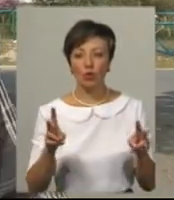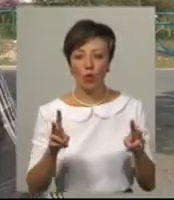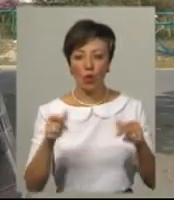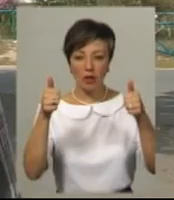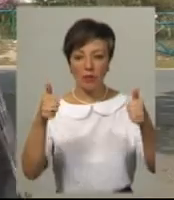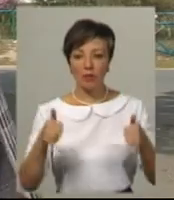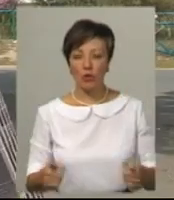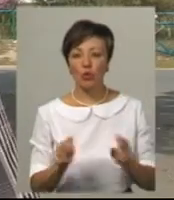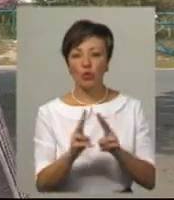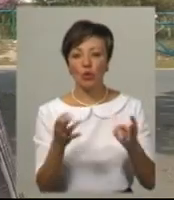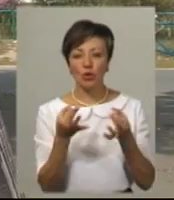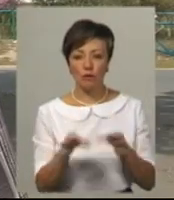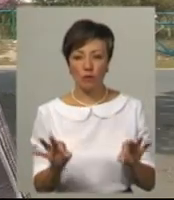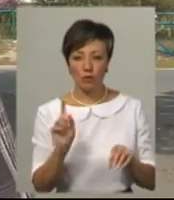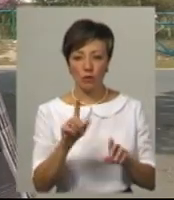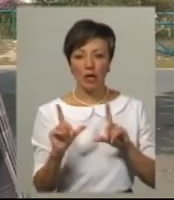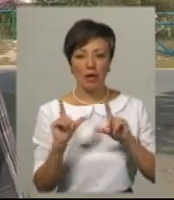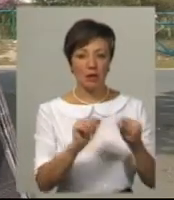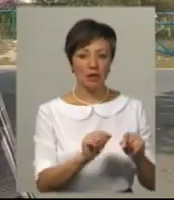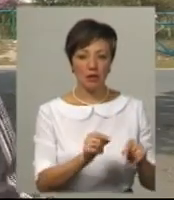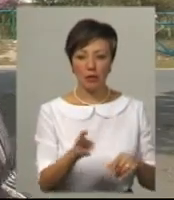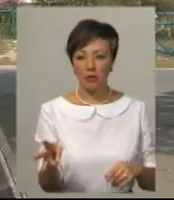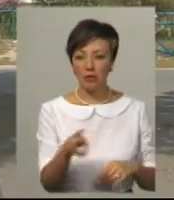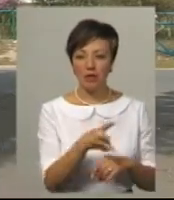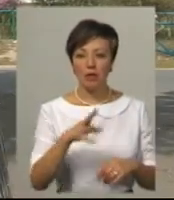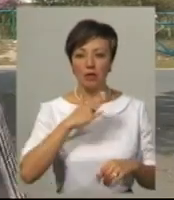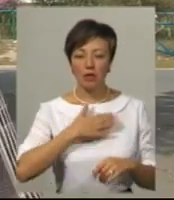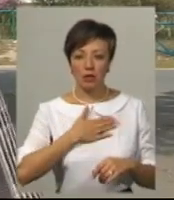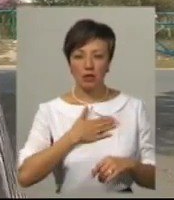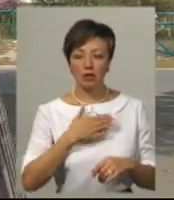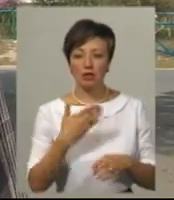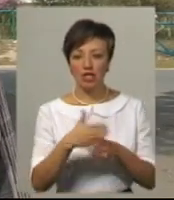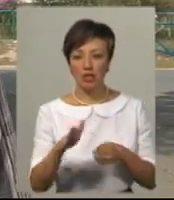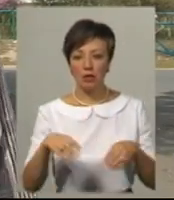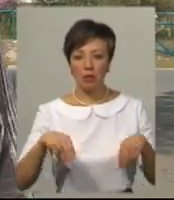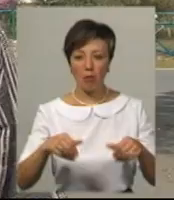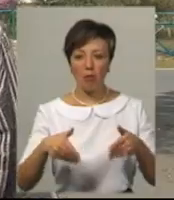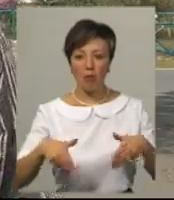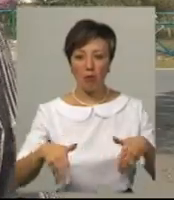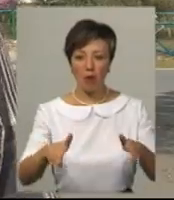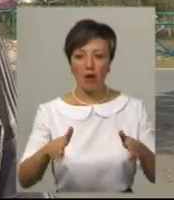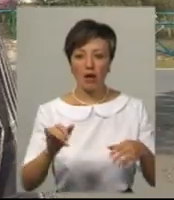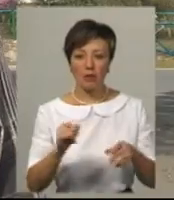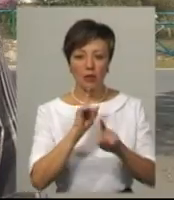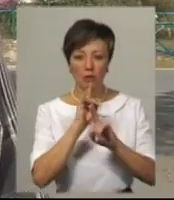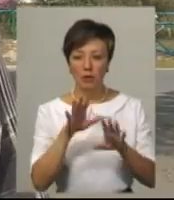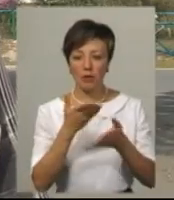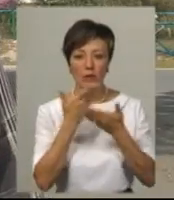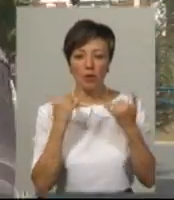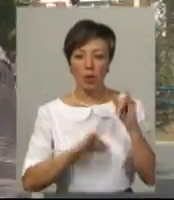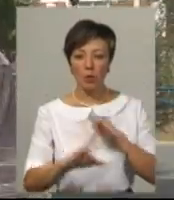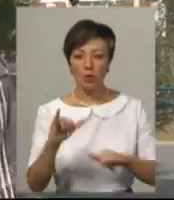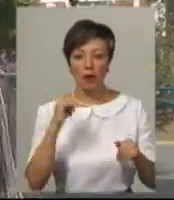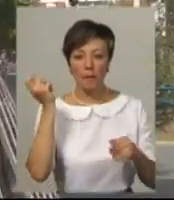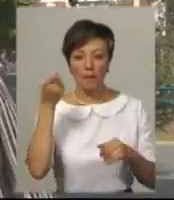табличок, хто їм розрішив туди їхати, бризкати. Наш один кусочок цього поля, і ми не маємо, де пасти вже.